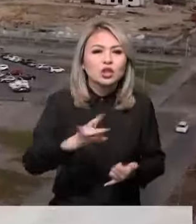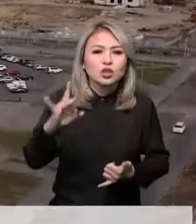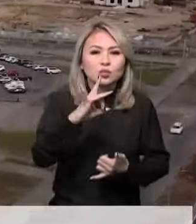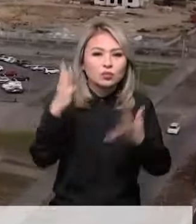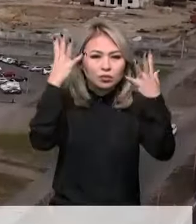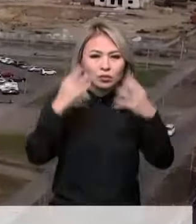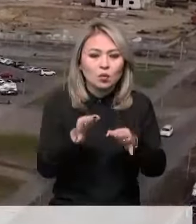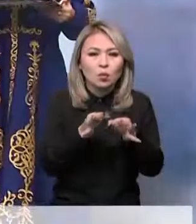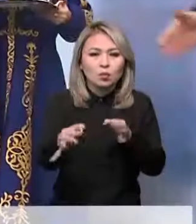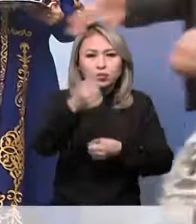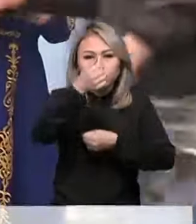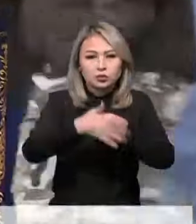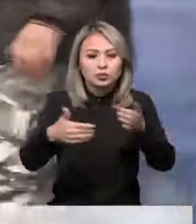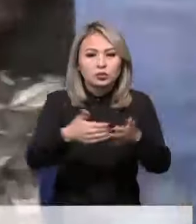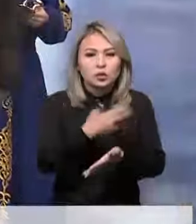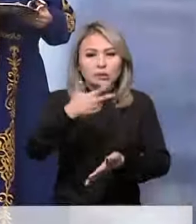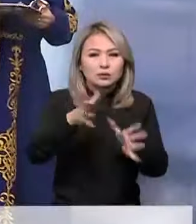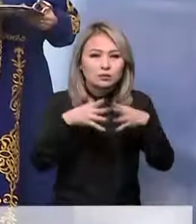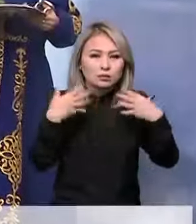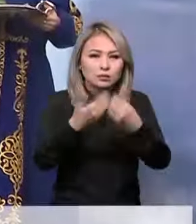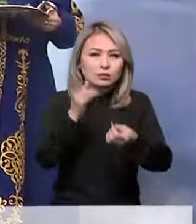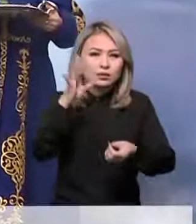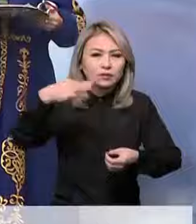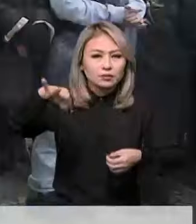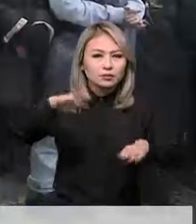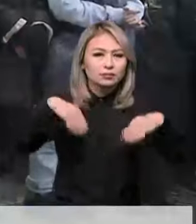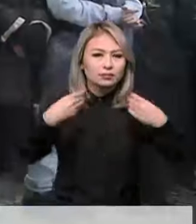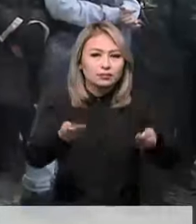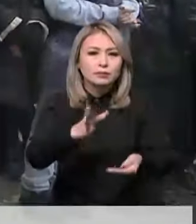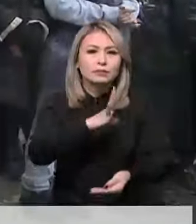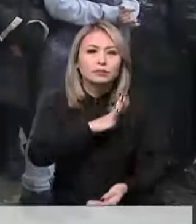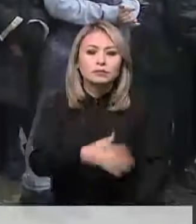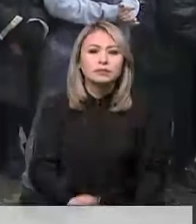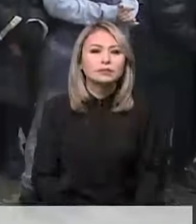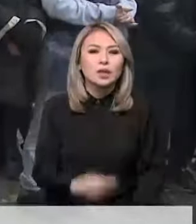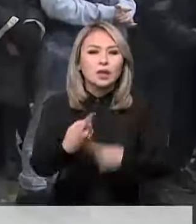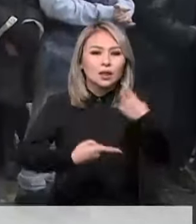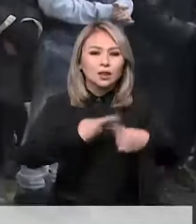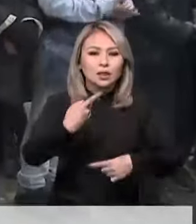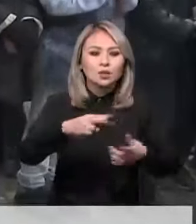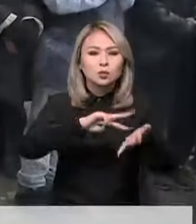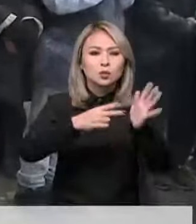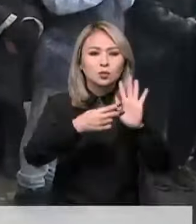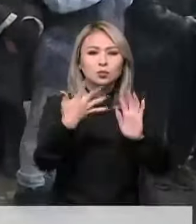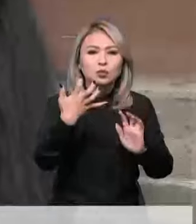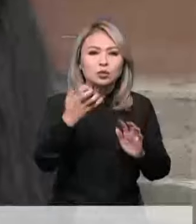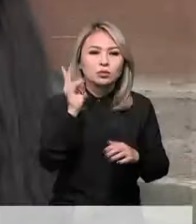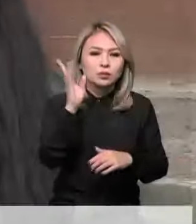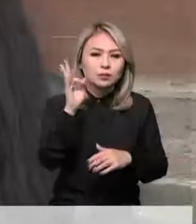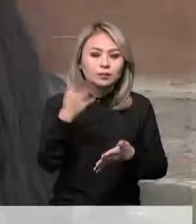қарсаңында облыс орталығында тағы 30 отбасына пәтер кілттері табысталды. Келесі жоспарға 500